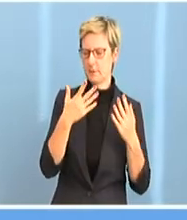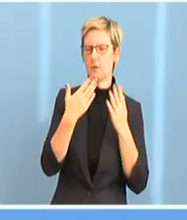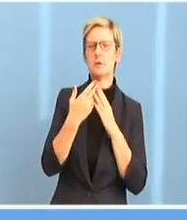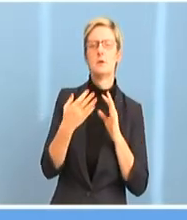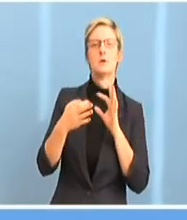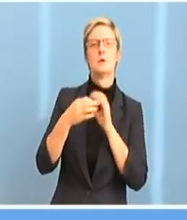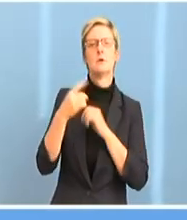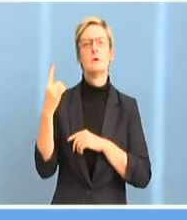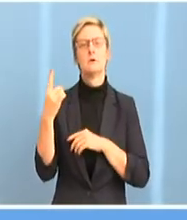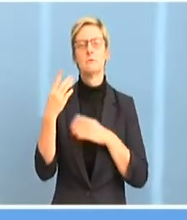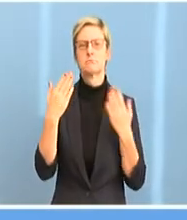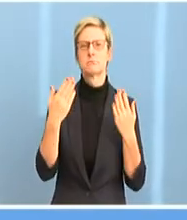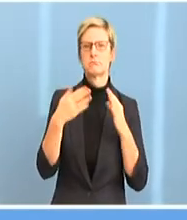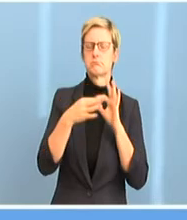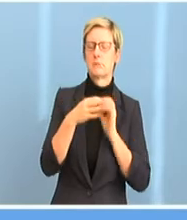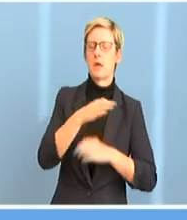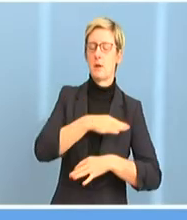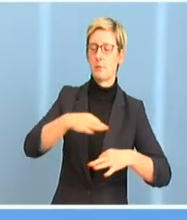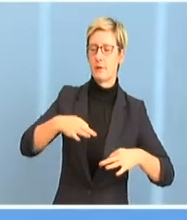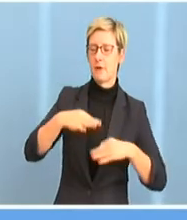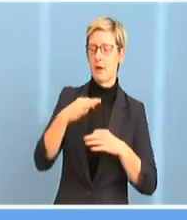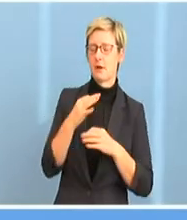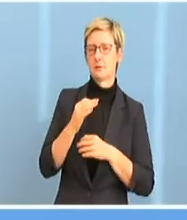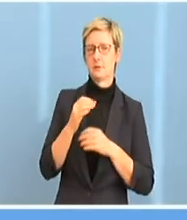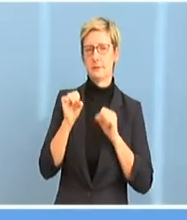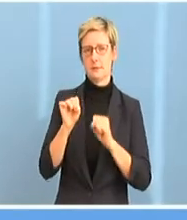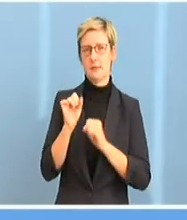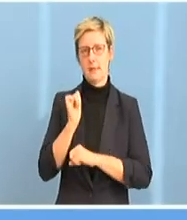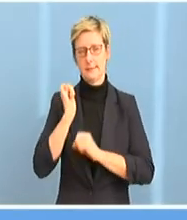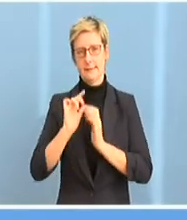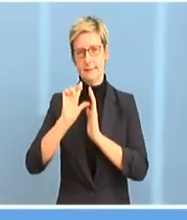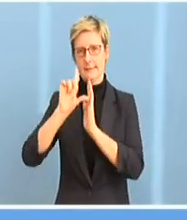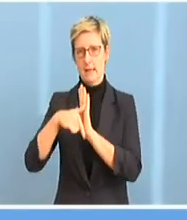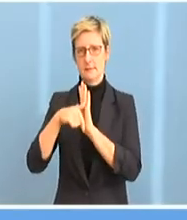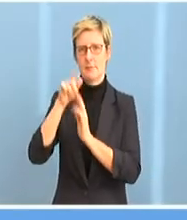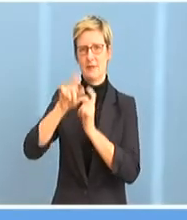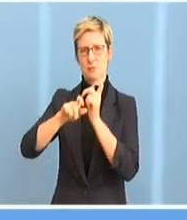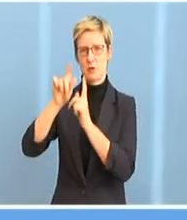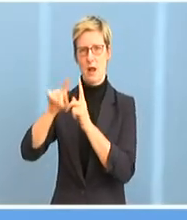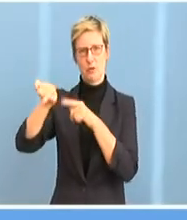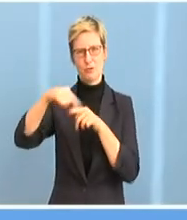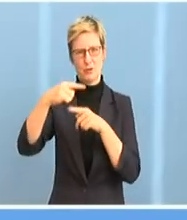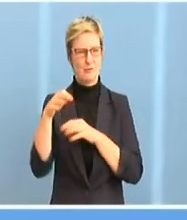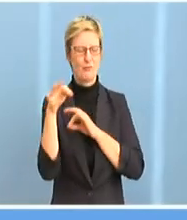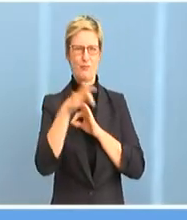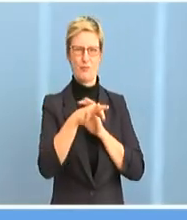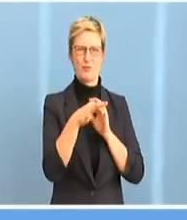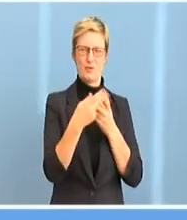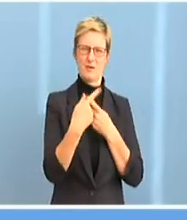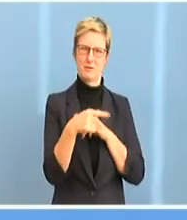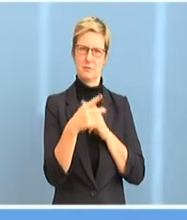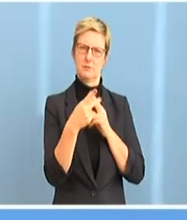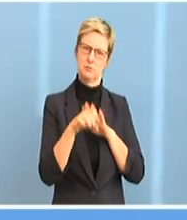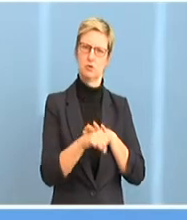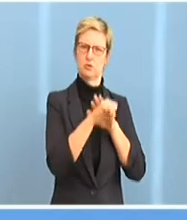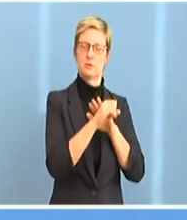eben von einem privaten Sicherheitsdienstleister Unterstützung, personelle Unterstützung, die dann wiederum aber keine eigenen hoheitlichen